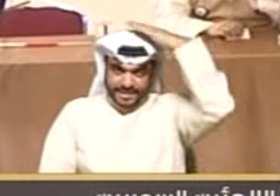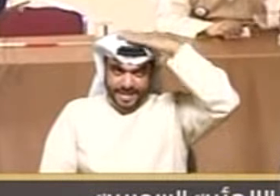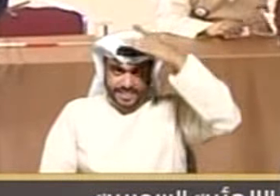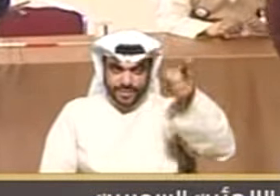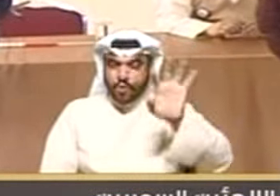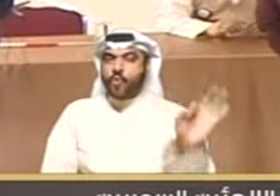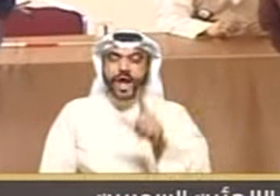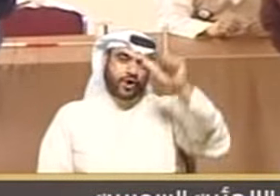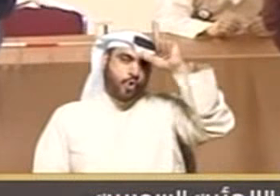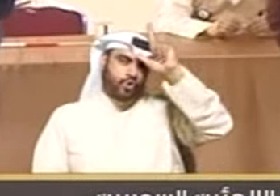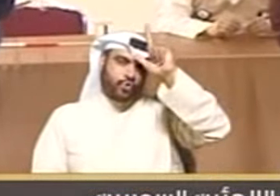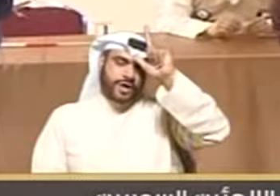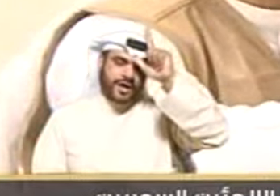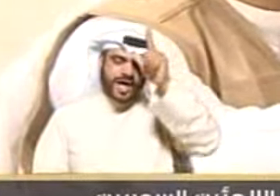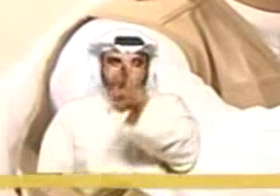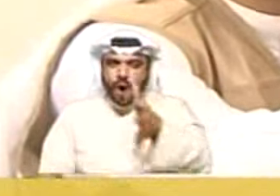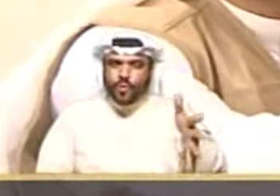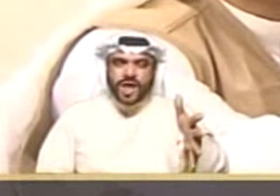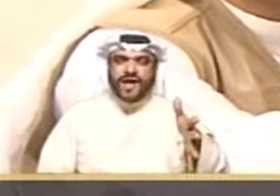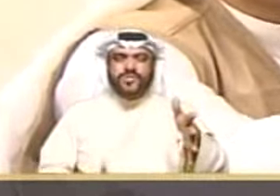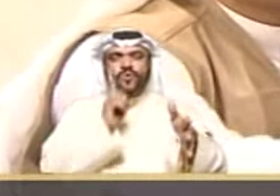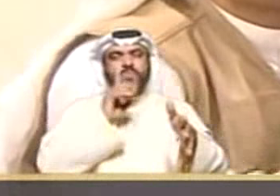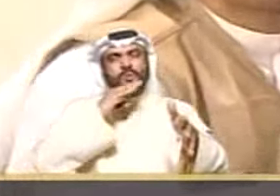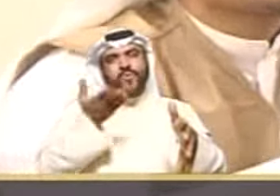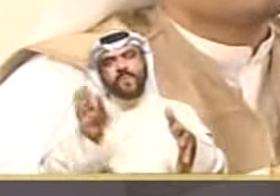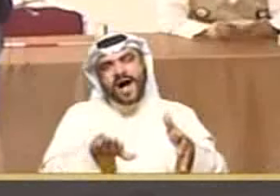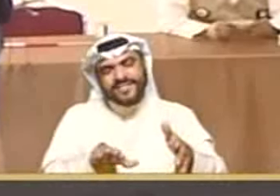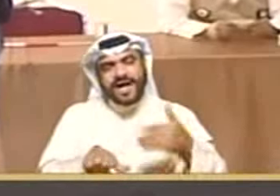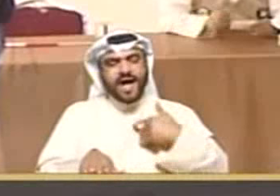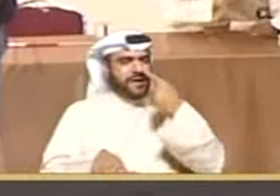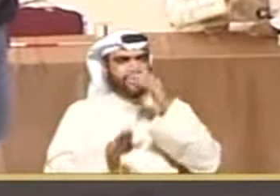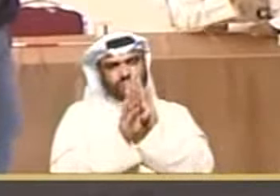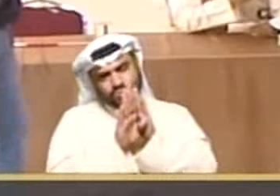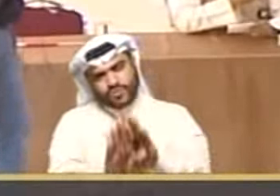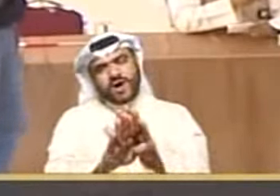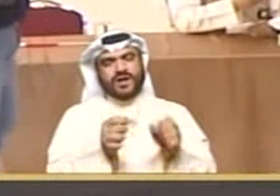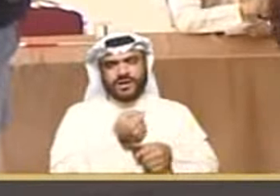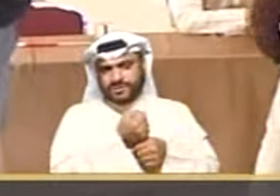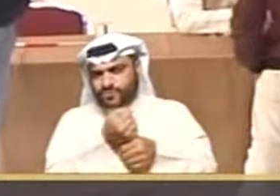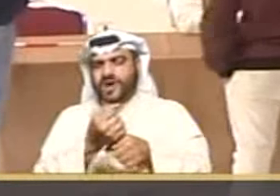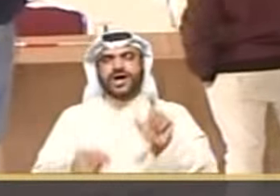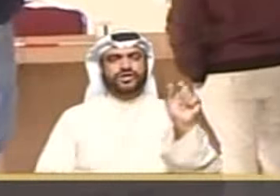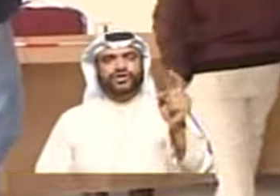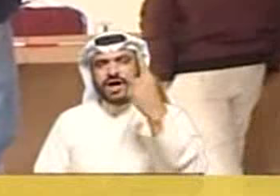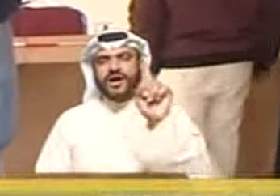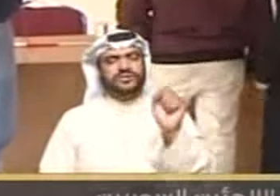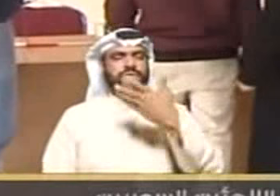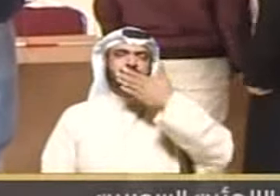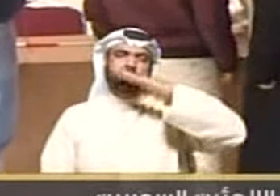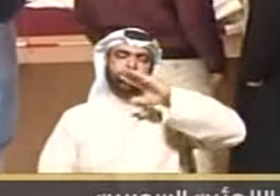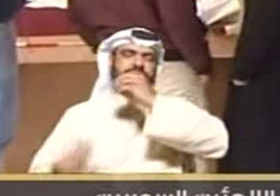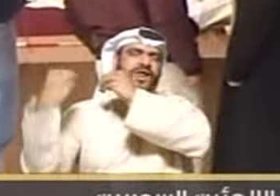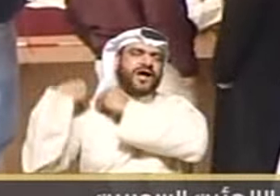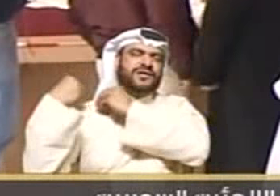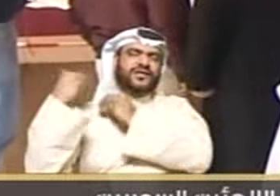الهاشمية، توزيع هذا على الأيتام السوريين وندعمهم احنا طبعا بشكل شهري اللهم لك الحمد. وما